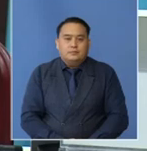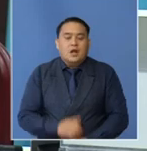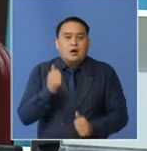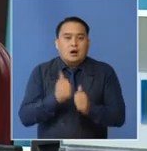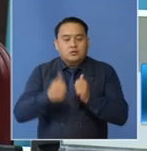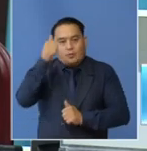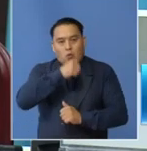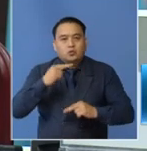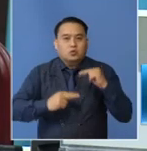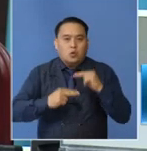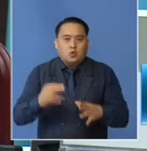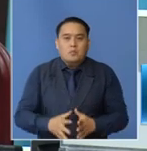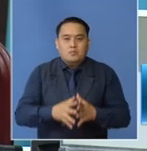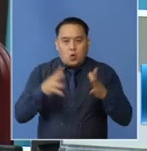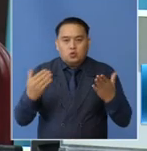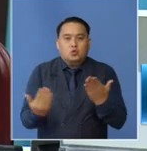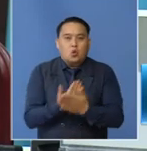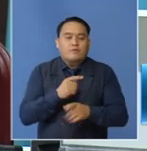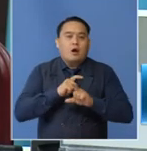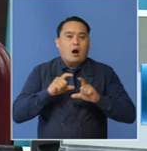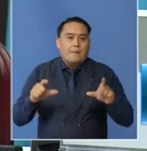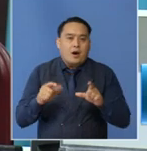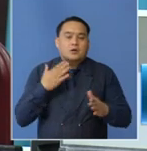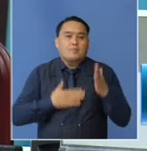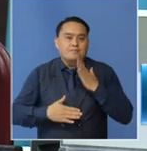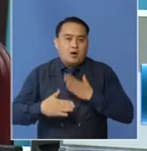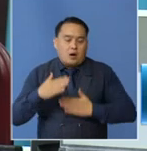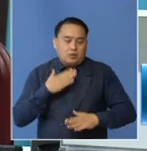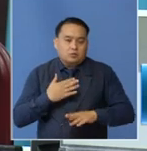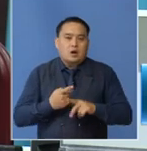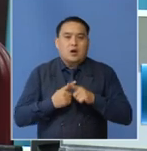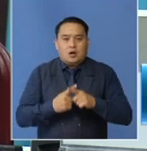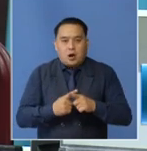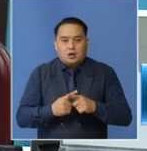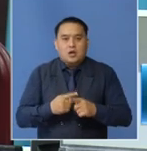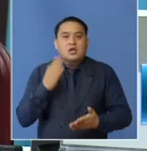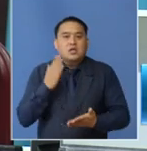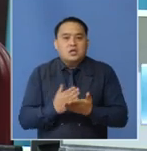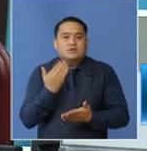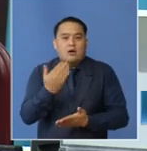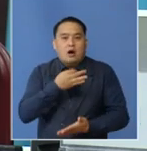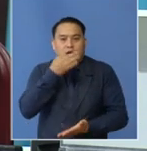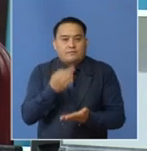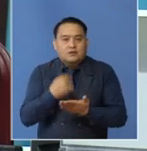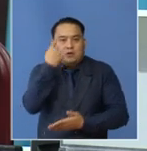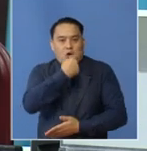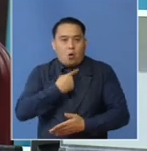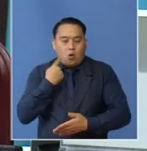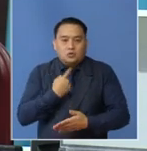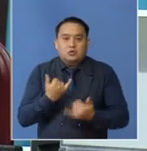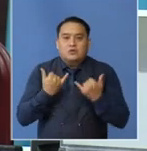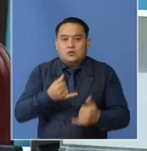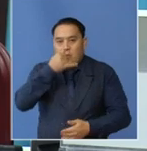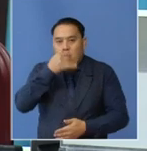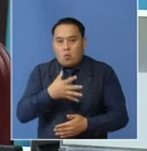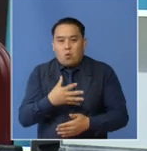Каждым годом строится все больше новых объектов. Это очень положительная динамика. Однако вы, ответственные органы, до сих пор